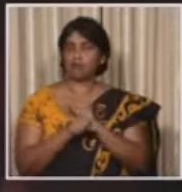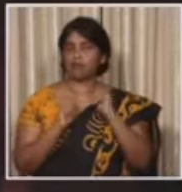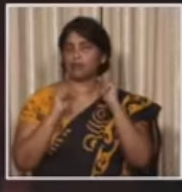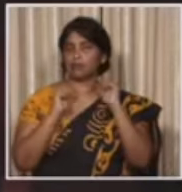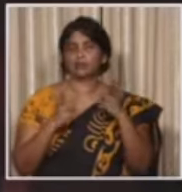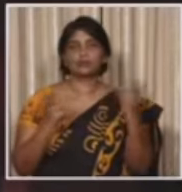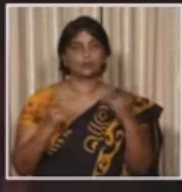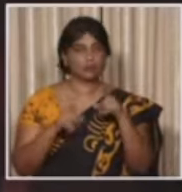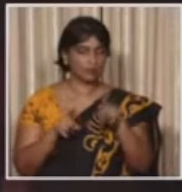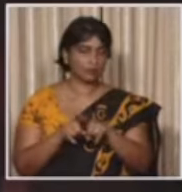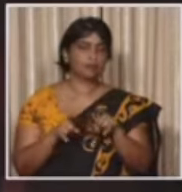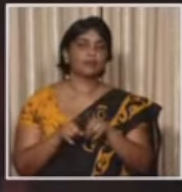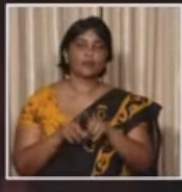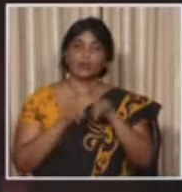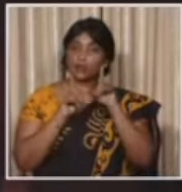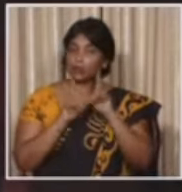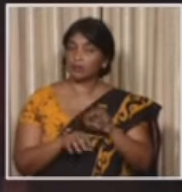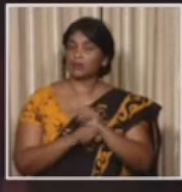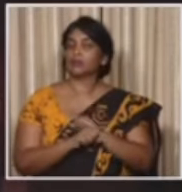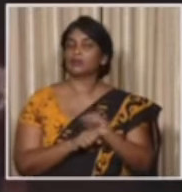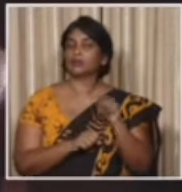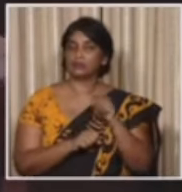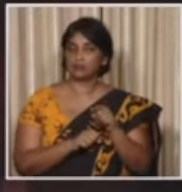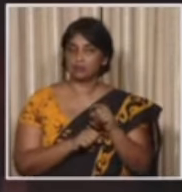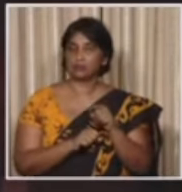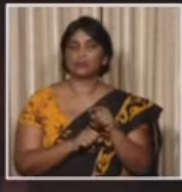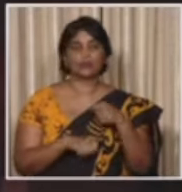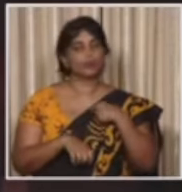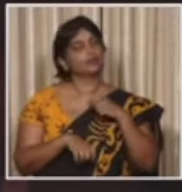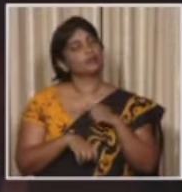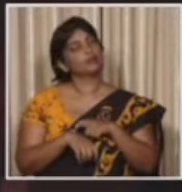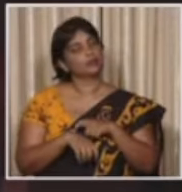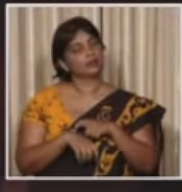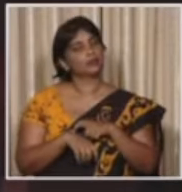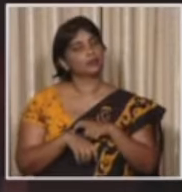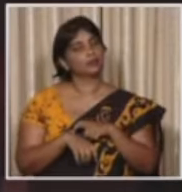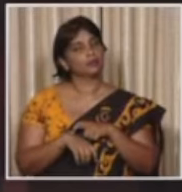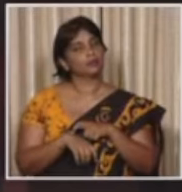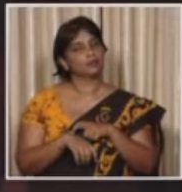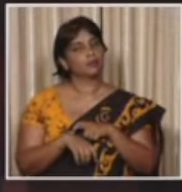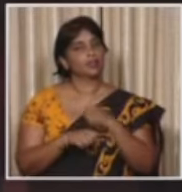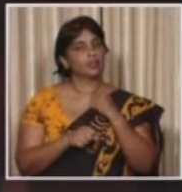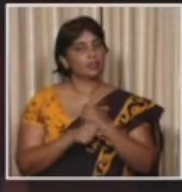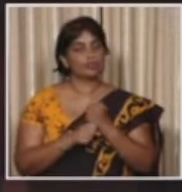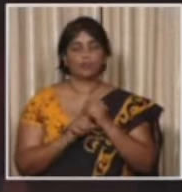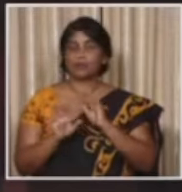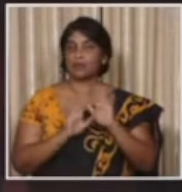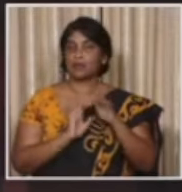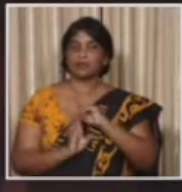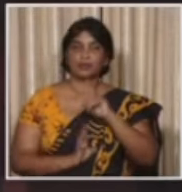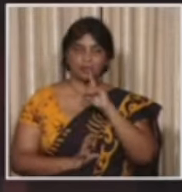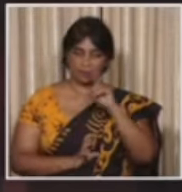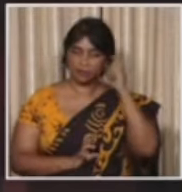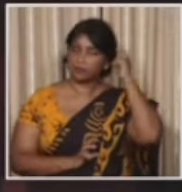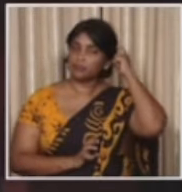ක්‍රියාවලියක් හැටියට. එසේ නොකරන්නේ කියලා මම මේ අවස්ථාවේ රාජ්‍ය පාර්ශ්වයෙන් ඉල්ලීමක්